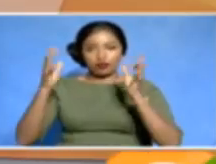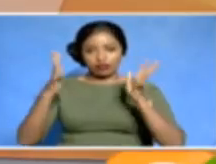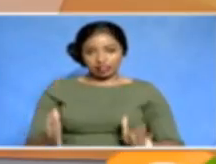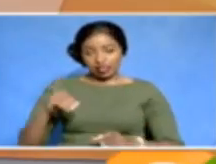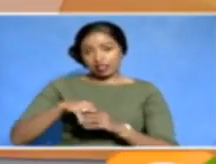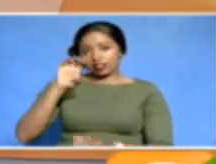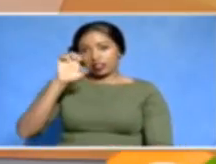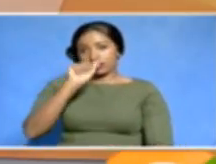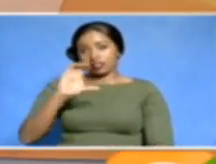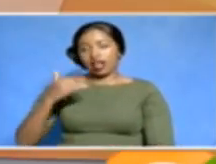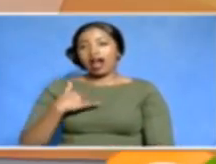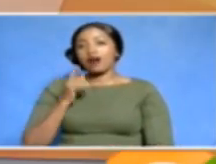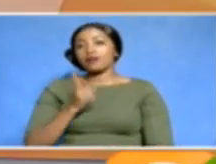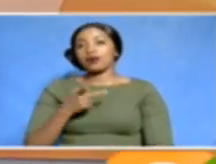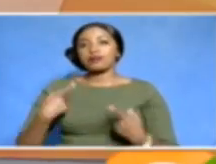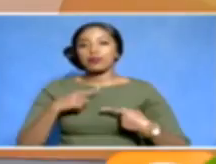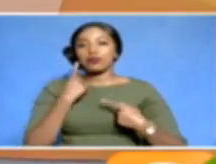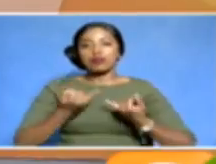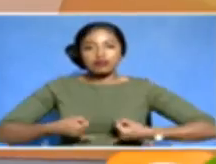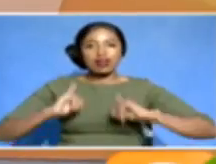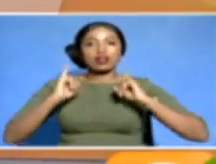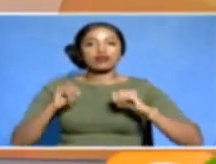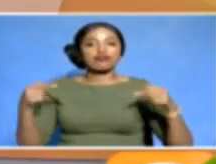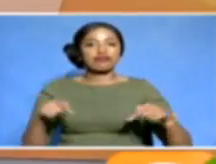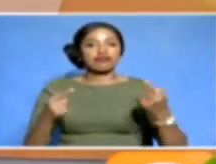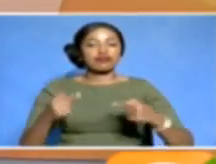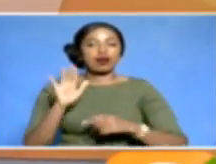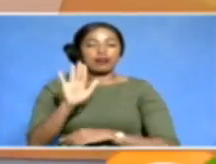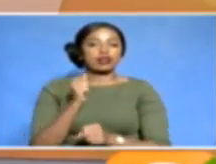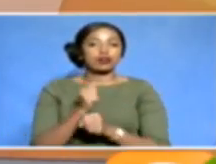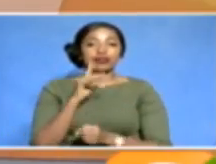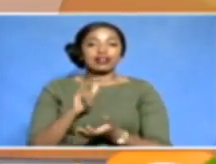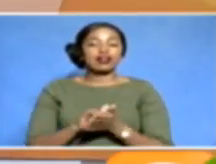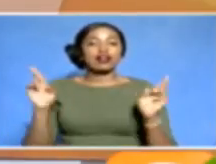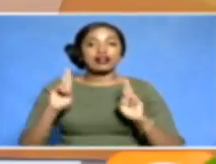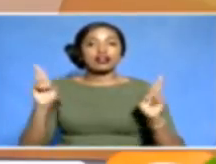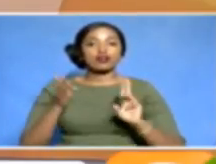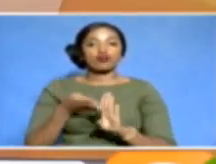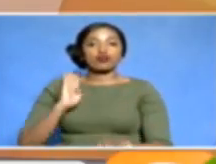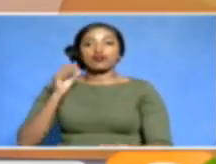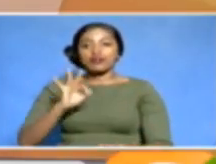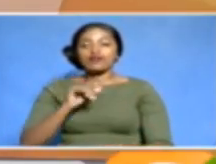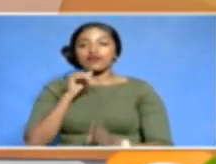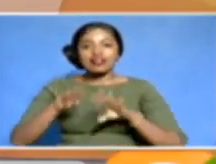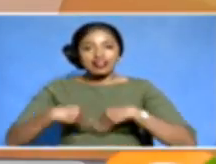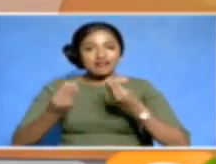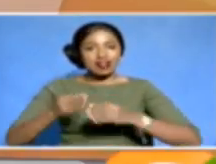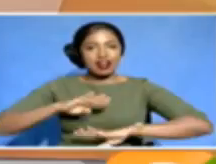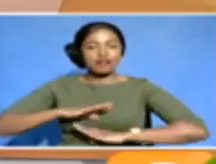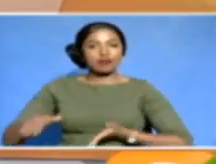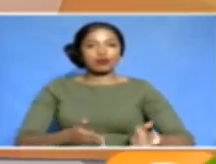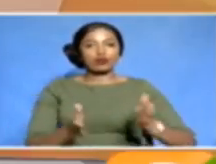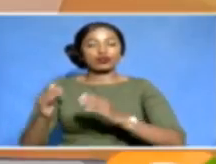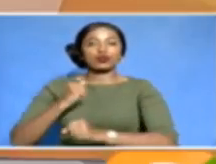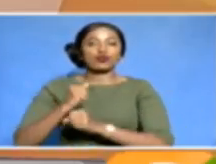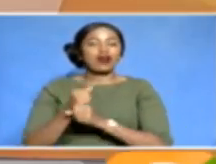ameonya watakaojaribu kuingilia kazi yake, akisema kuwa yuko tayari kujiuzulu ikiwa hatapewa nafasi ya kufanya kazi hiyo kwa uhuru.